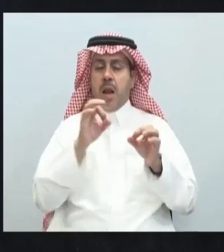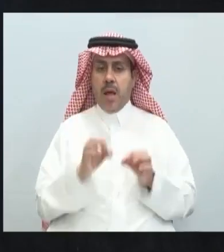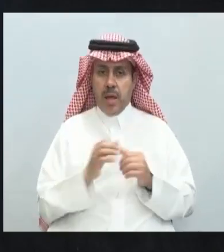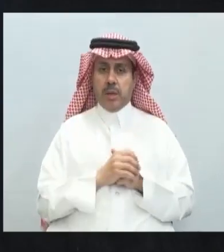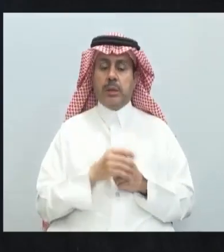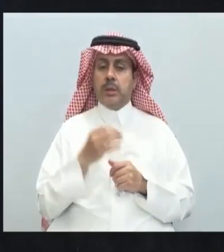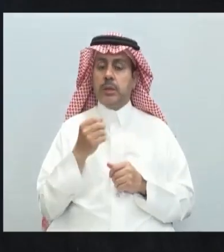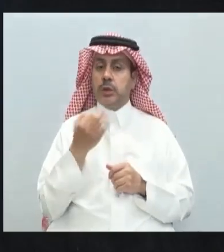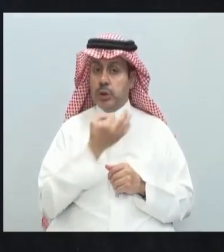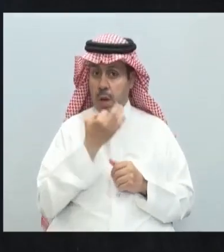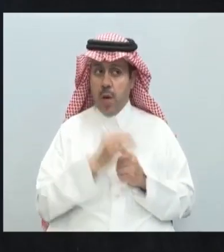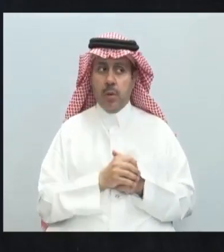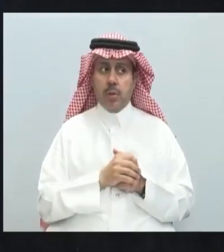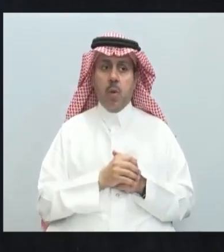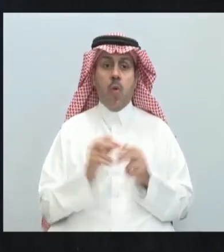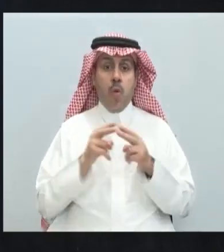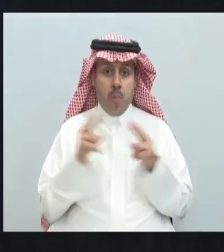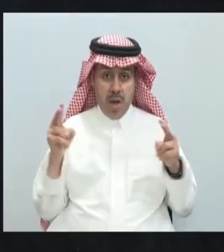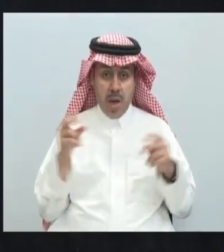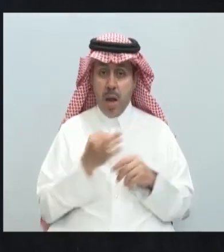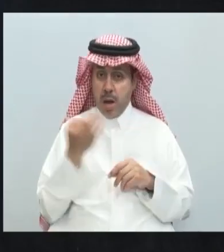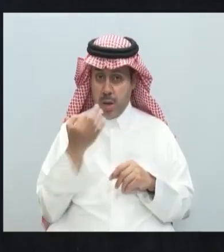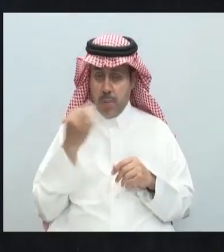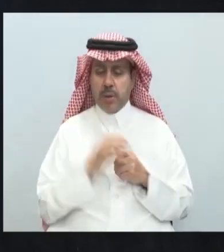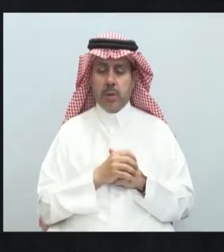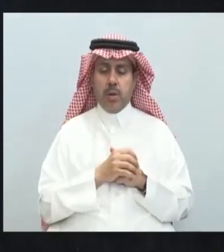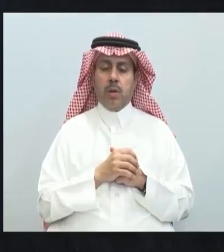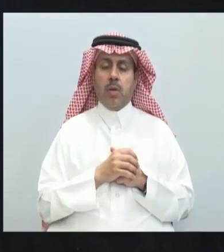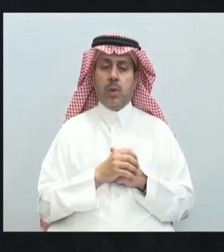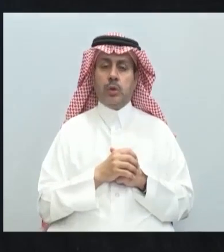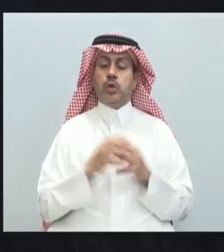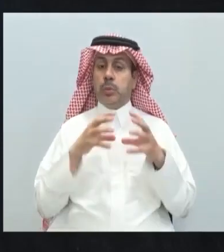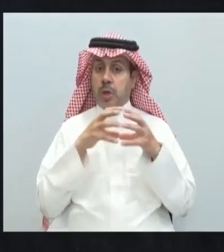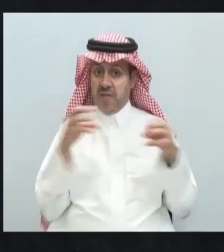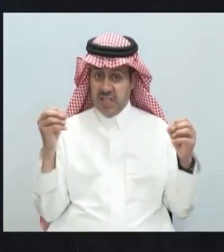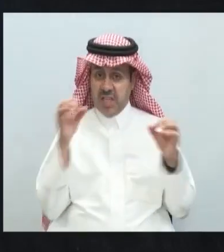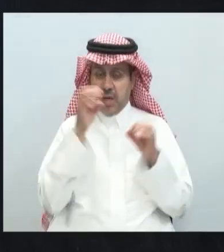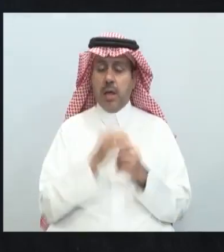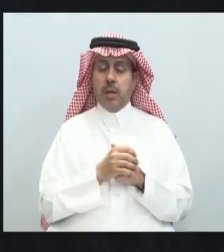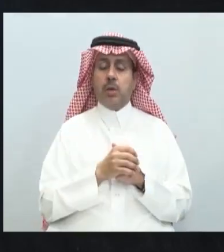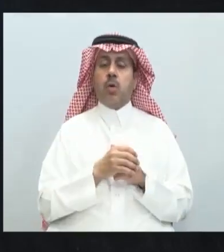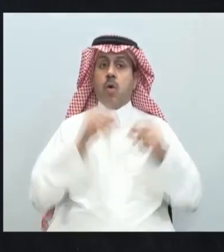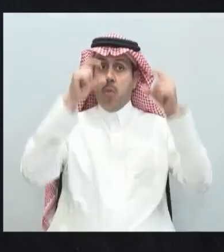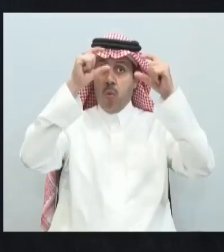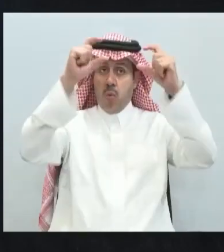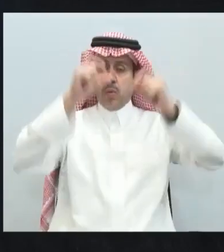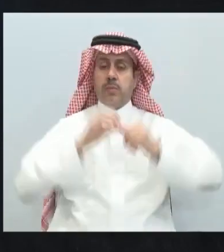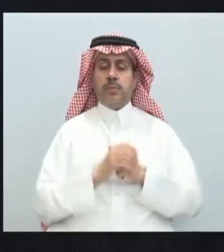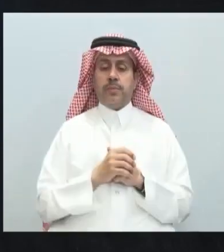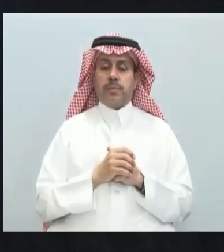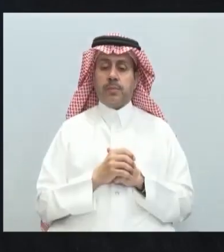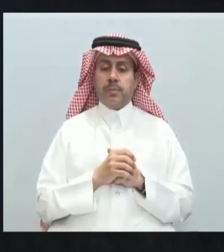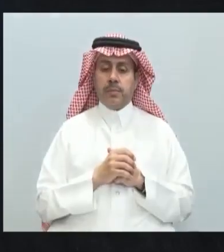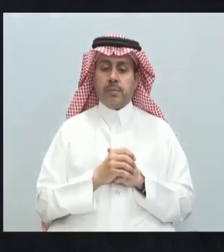ثم باذن الله تعالى بيانا لمعاني الكلمات ثم كذلك موضوع هذه الايات ثم الوقوف على